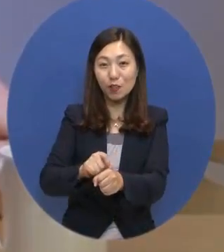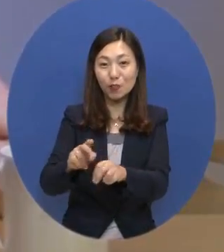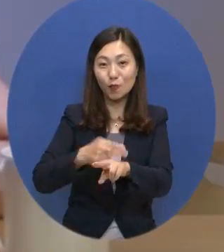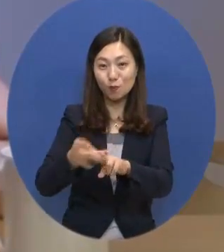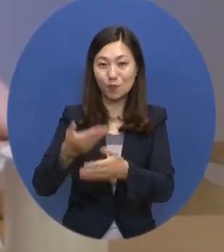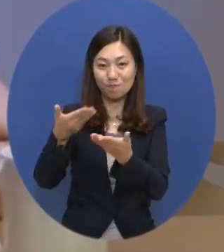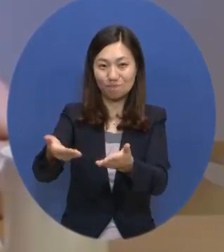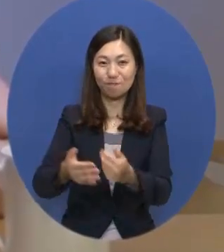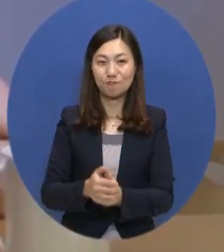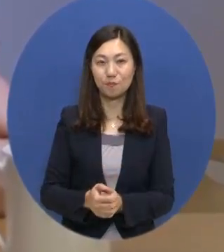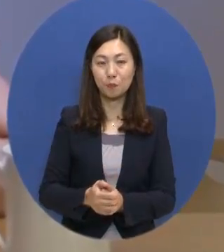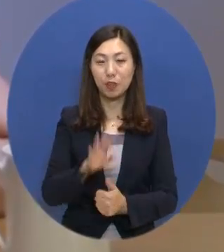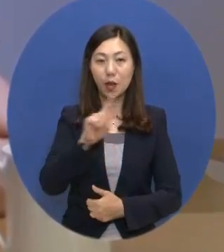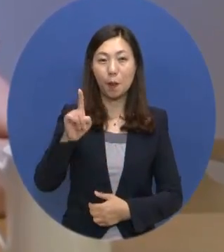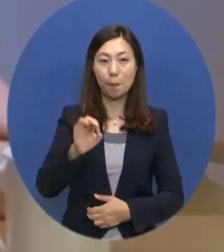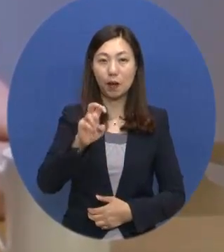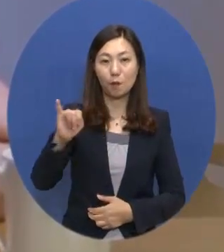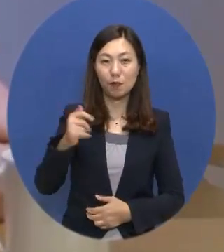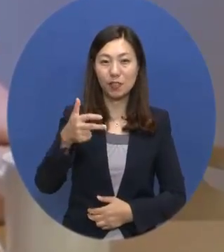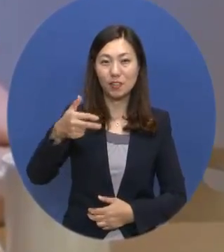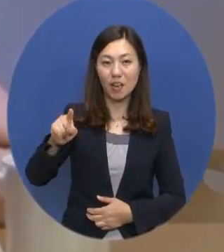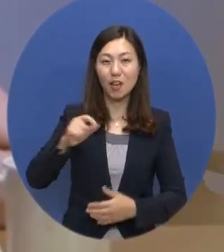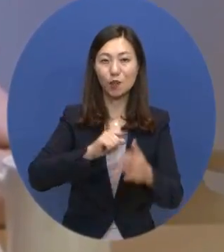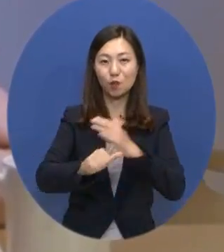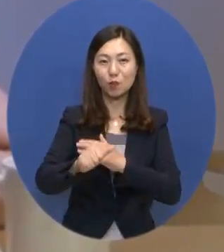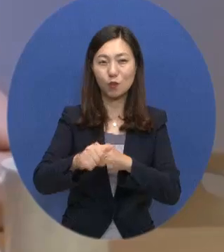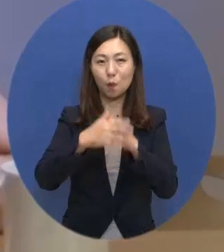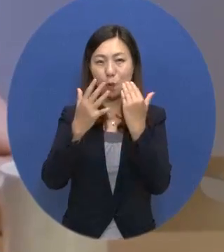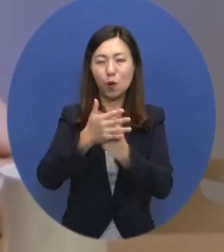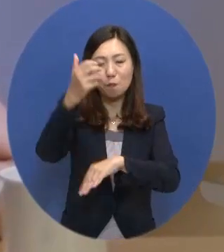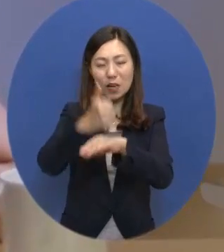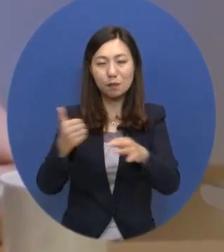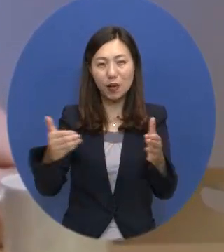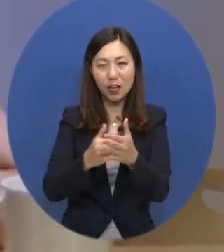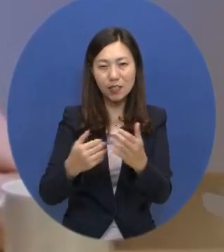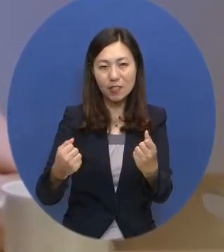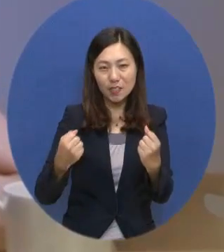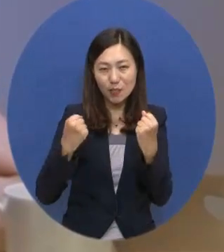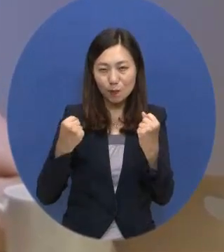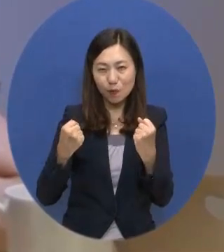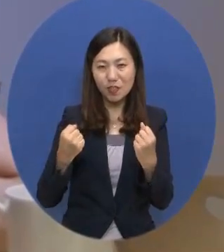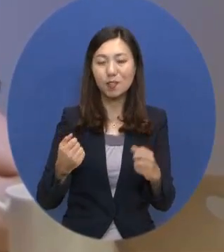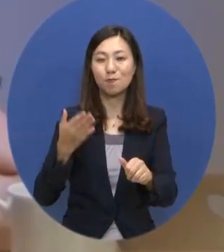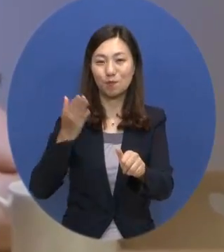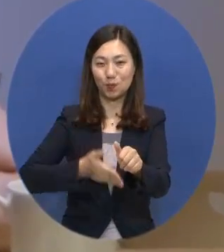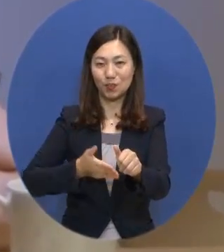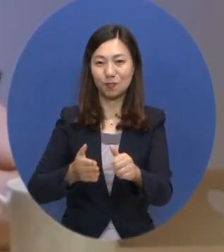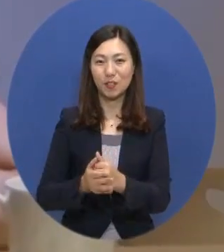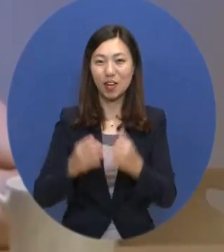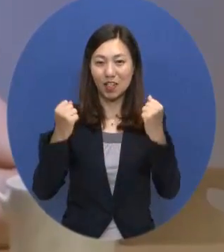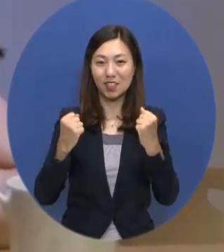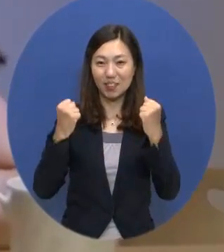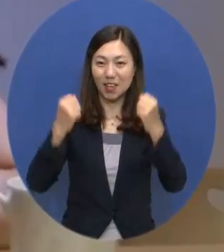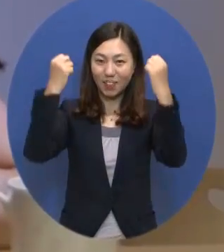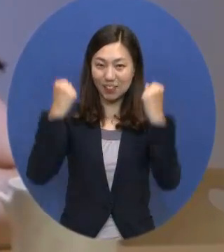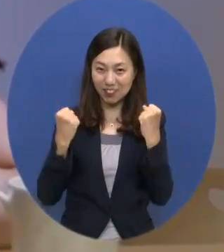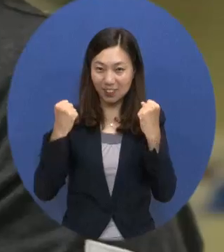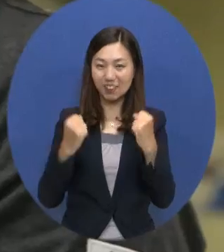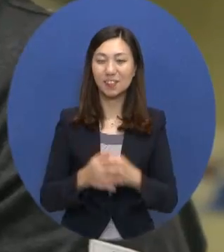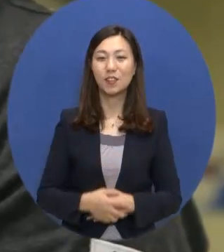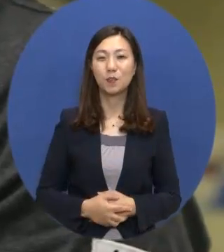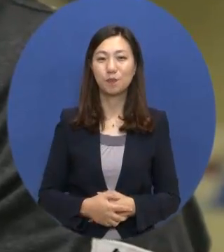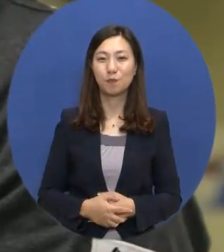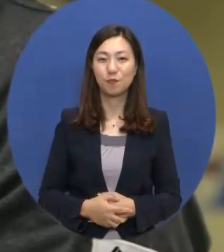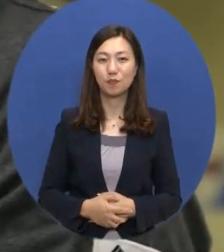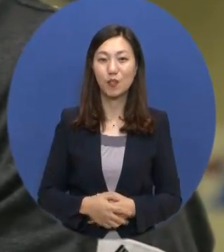박민자 선수를 비롯해 우리 모든 선수들 끝까지 기운 잃지 마시고 힘내시길 바랍니다. 아자아자 화이팅!